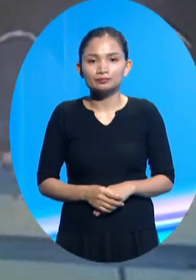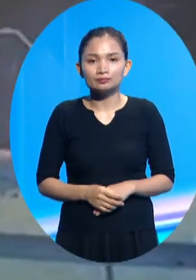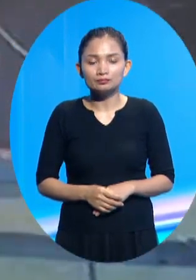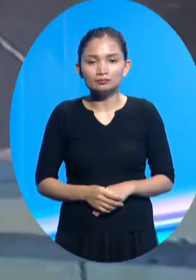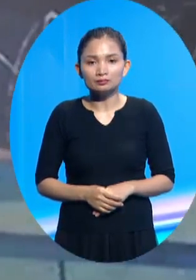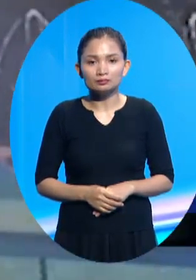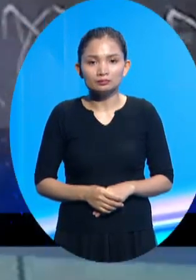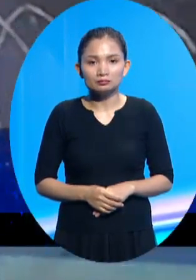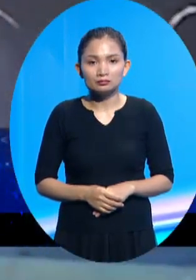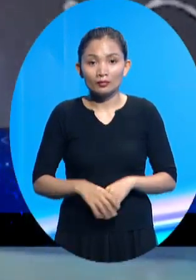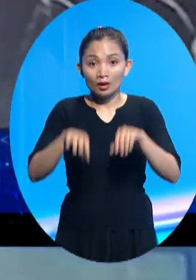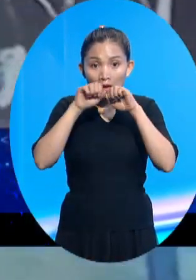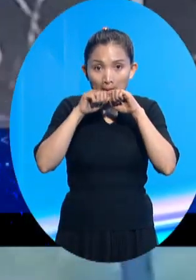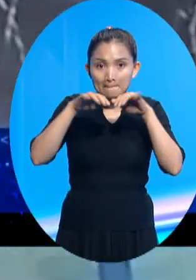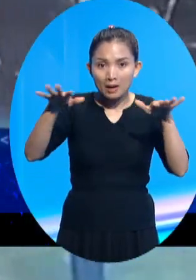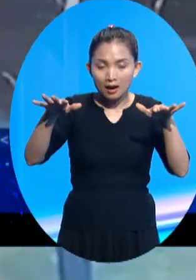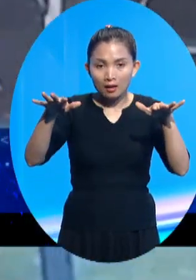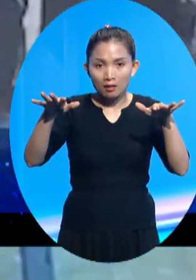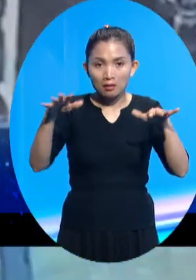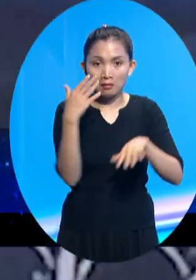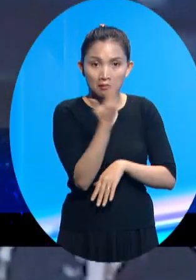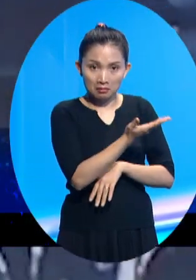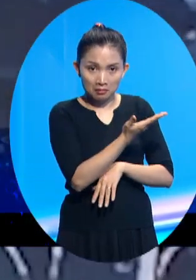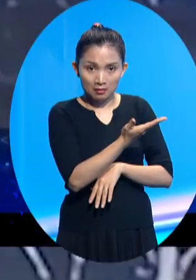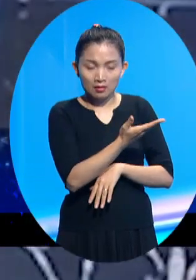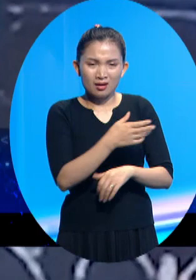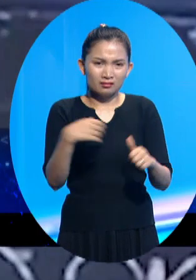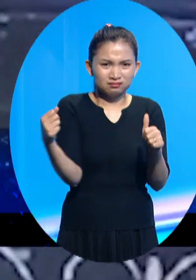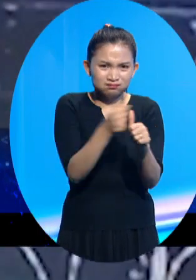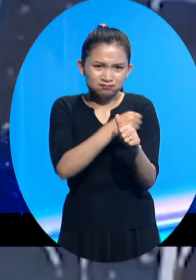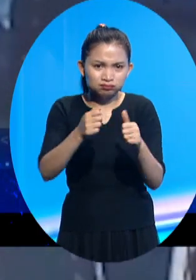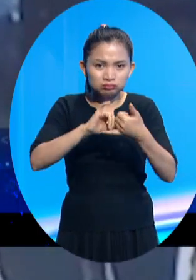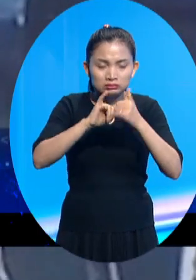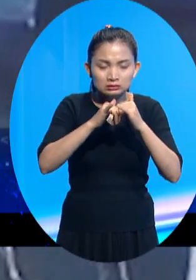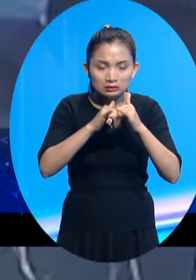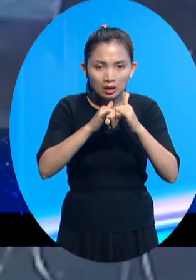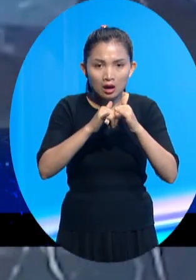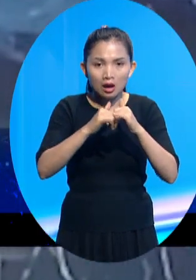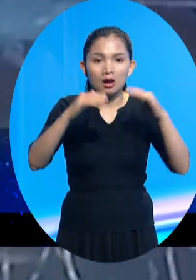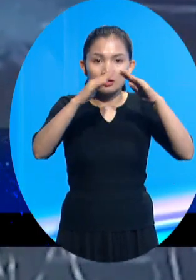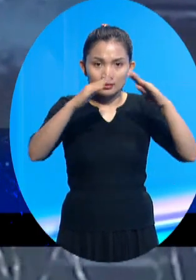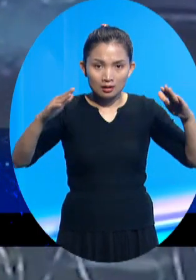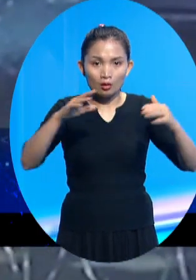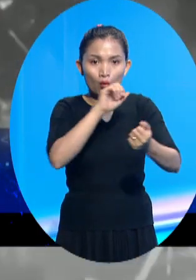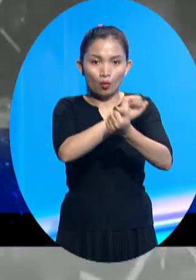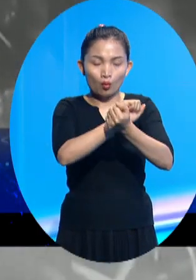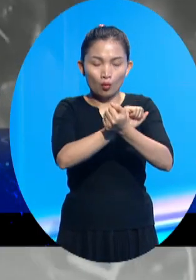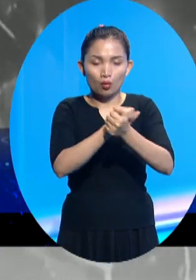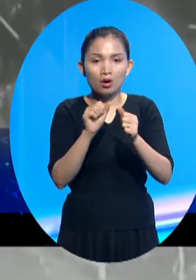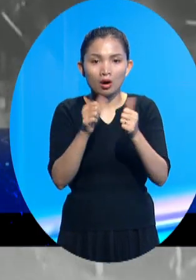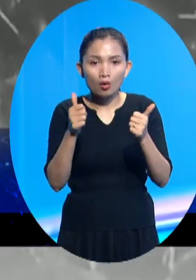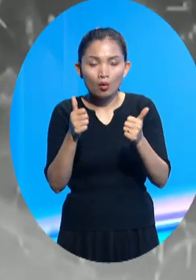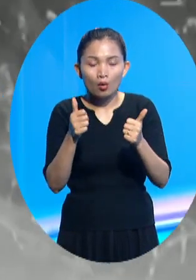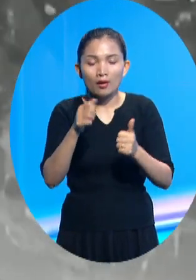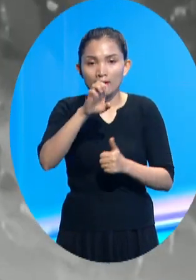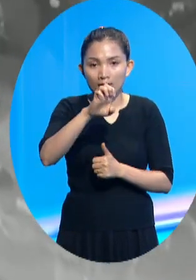trong thông báo của chính phủ bạo loạn nổ ra giữa các băng đảng trong nhà tù littler ở thành phố godzekin cuối tuần trước bồ nhà chức trách phải